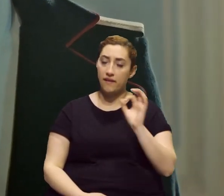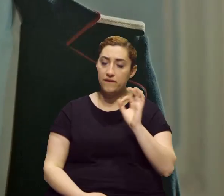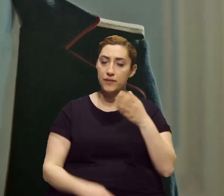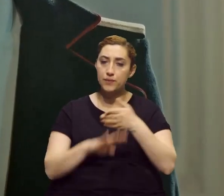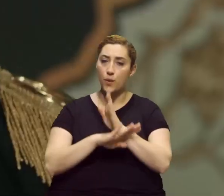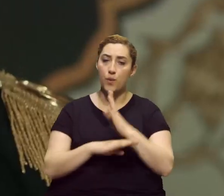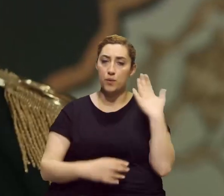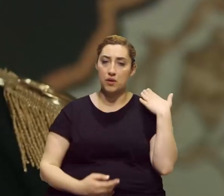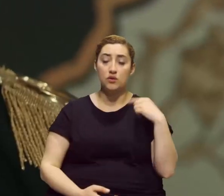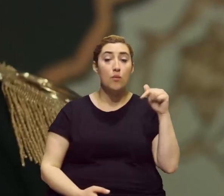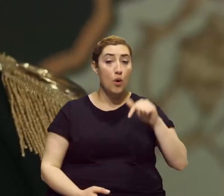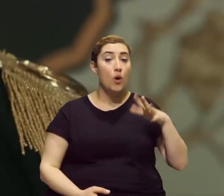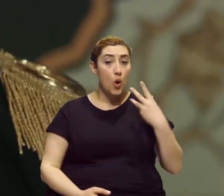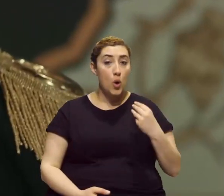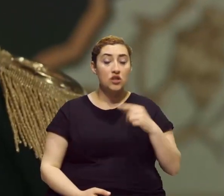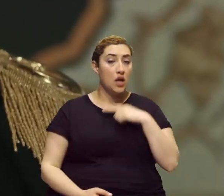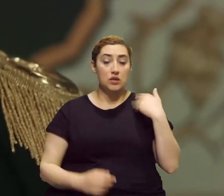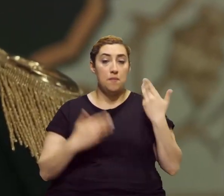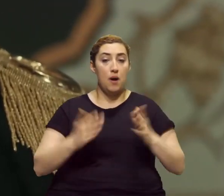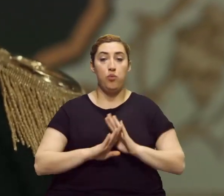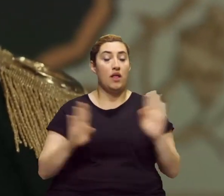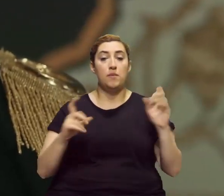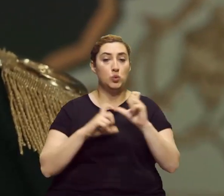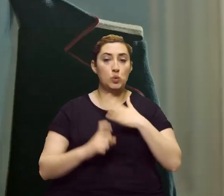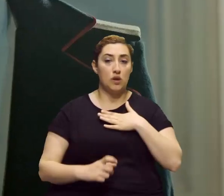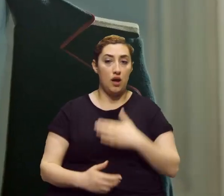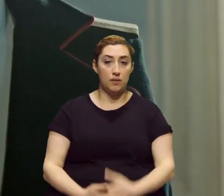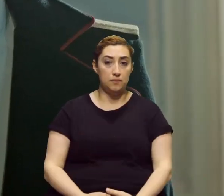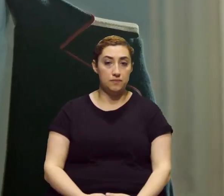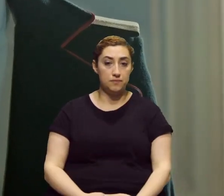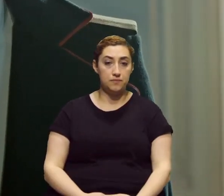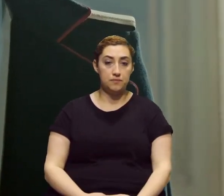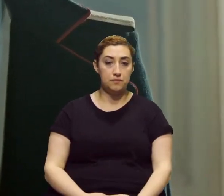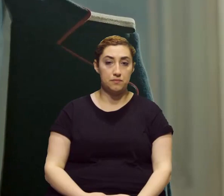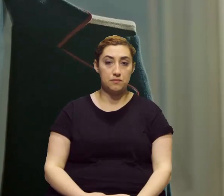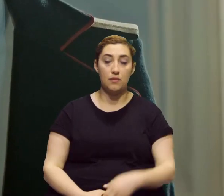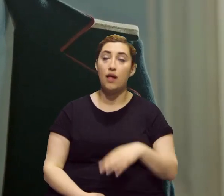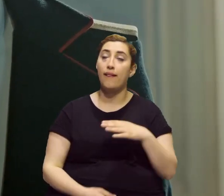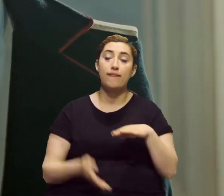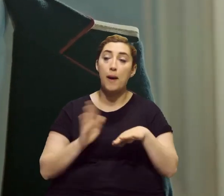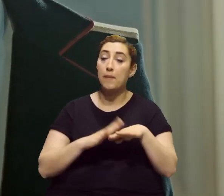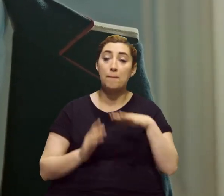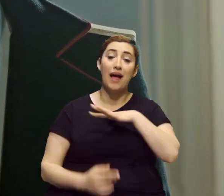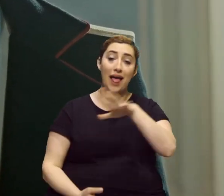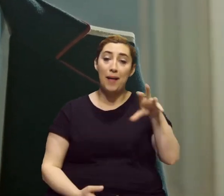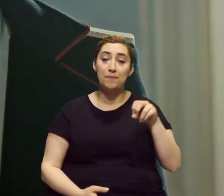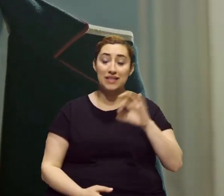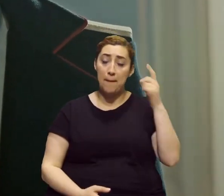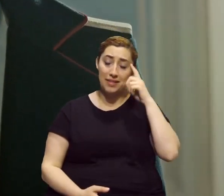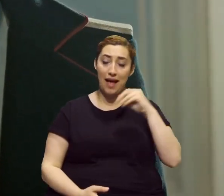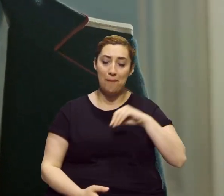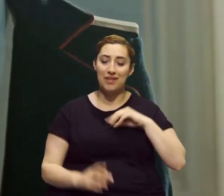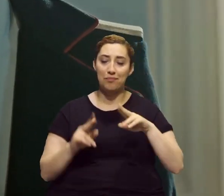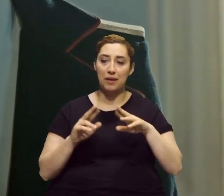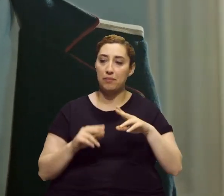Haklısın paşa. Bu durum asla kabul edilemez sultanım. Ne yazık ki her şey tam tahmin ettiğim